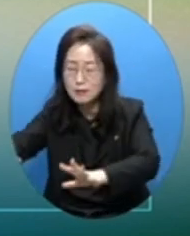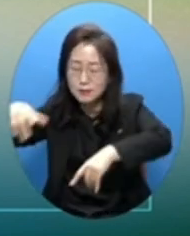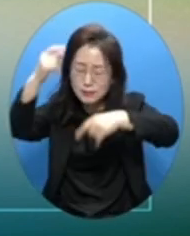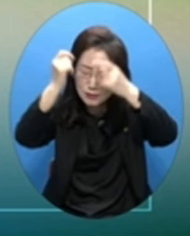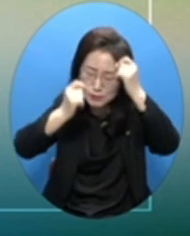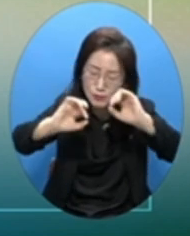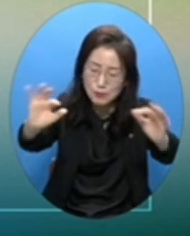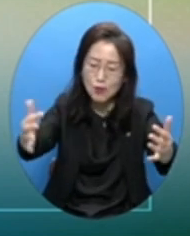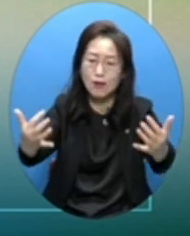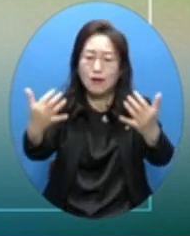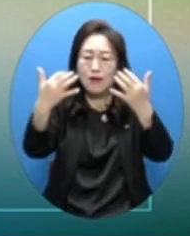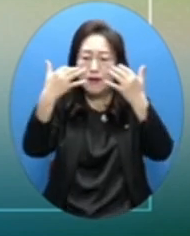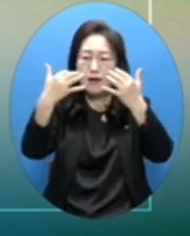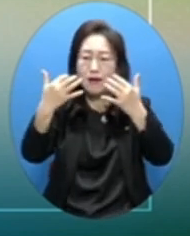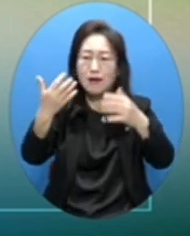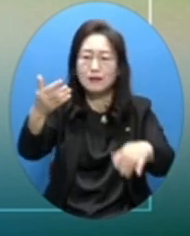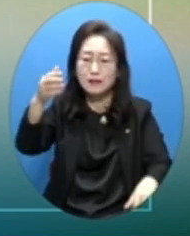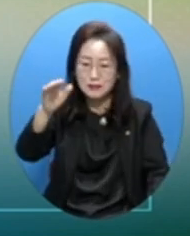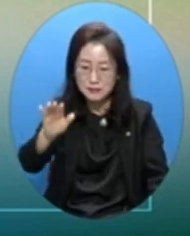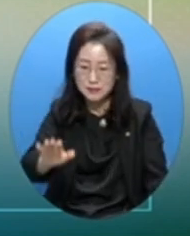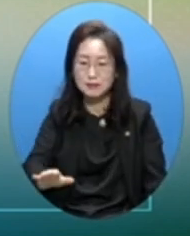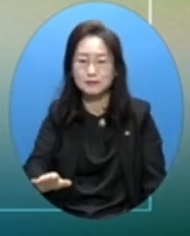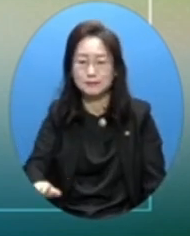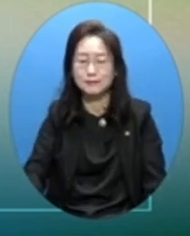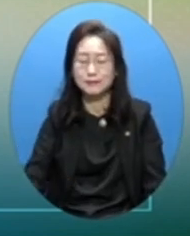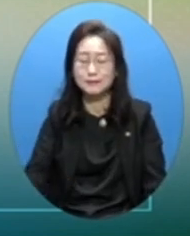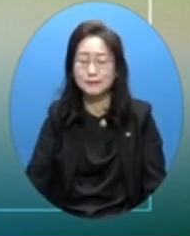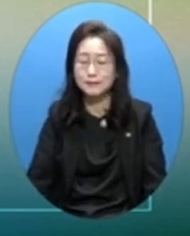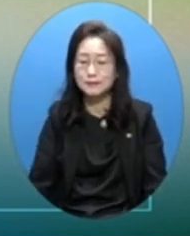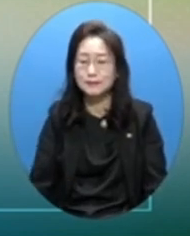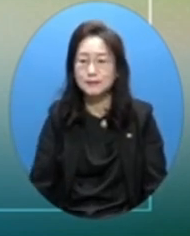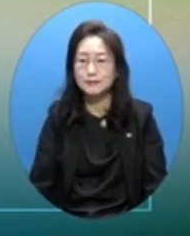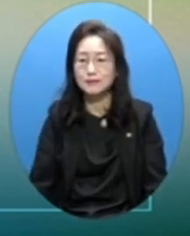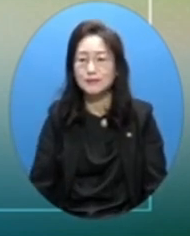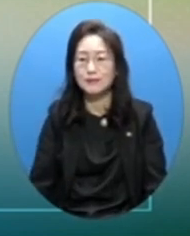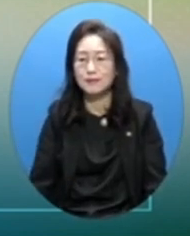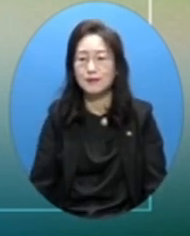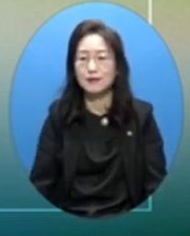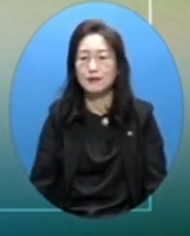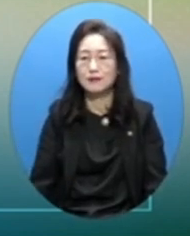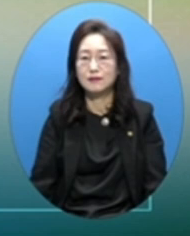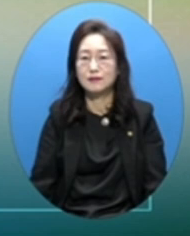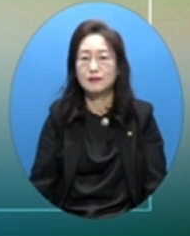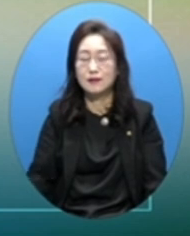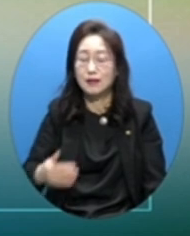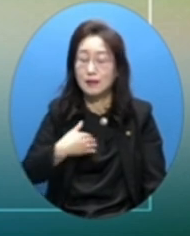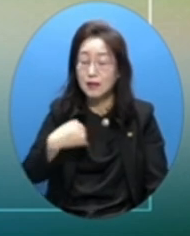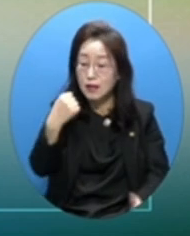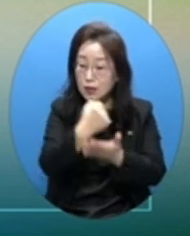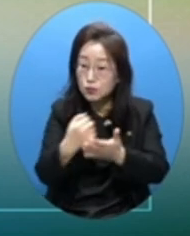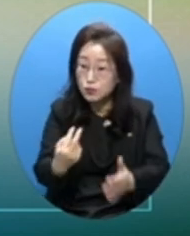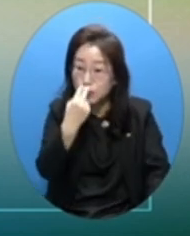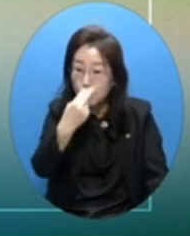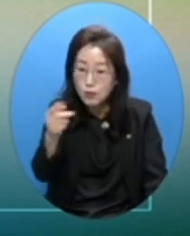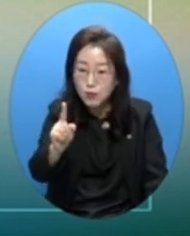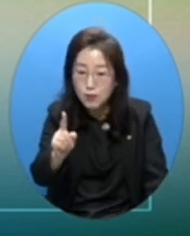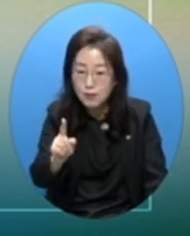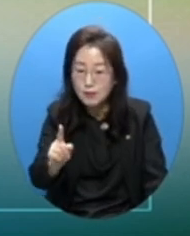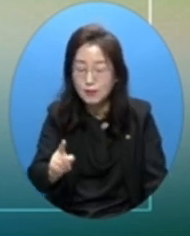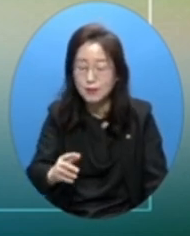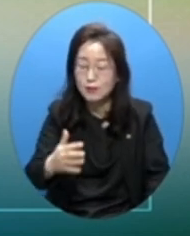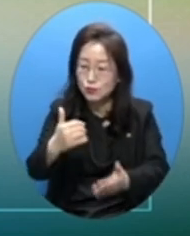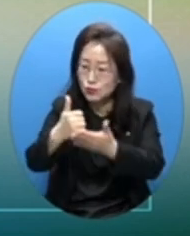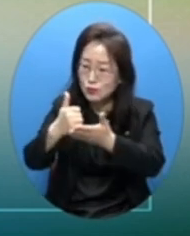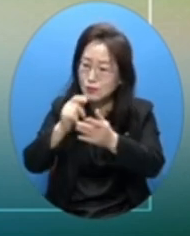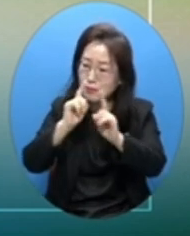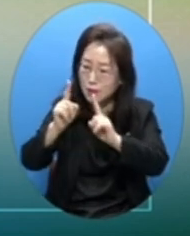몰아칠 때도 When sorrows like sea billows roll 내 운명이 어떻든지 주님 날 이렇게 말하도록